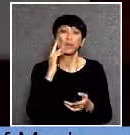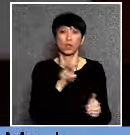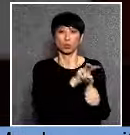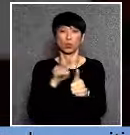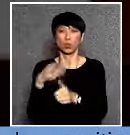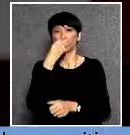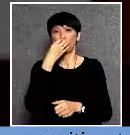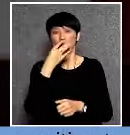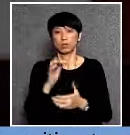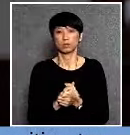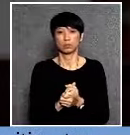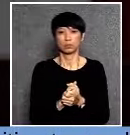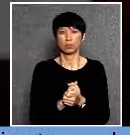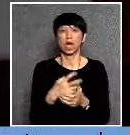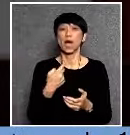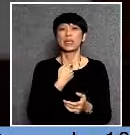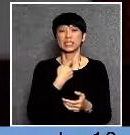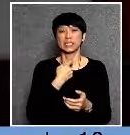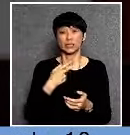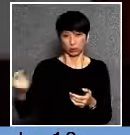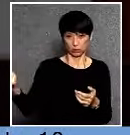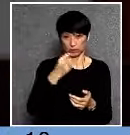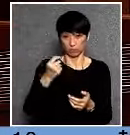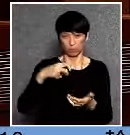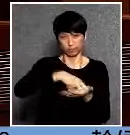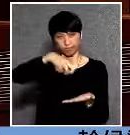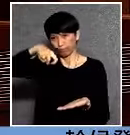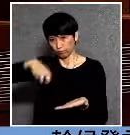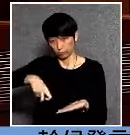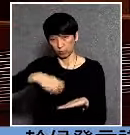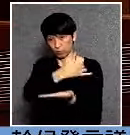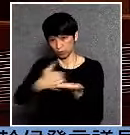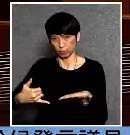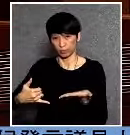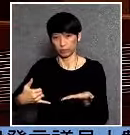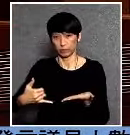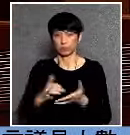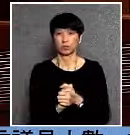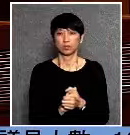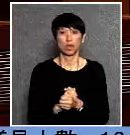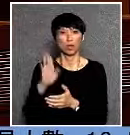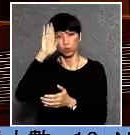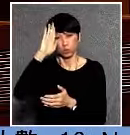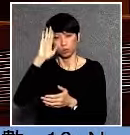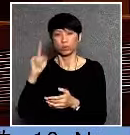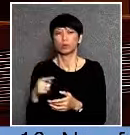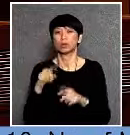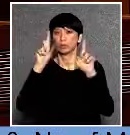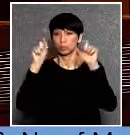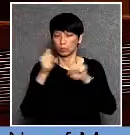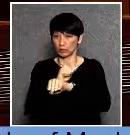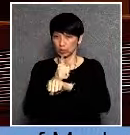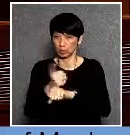香港？ 黃毓民議員， 係咪應該立即下台？ 黃毓民議員，你坐低。黃毓民議員，我已經俾咗充分嘅機會